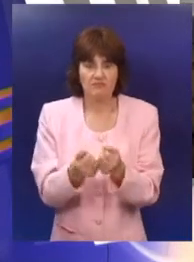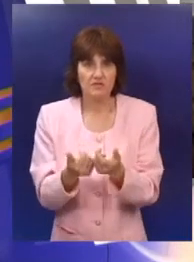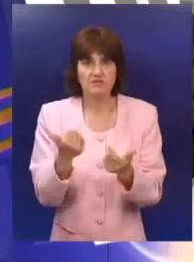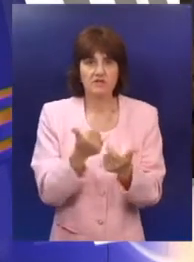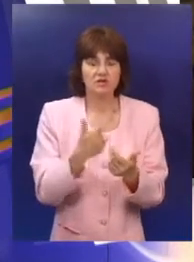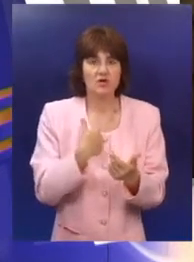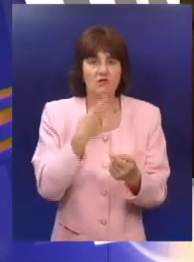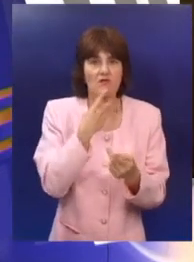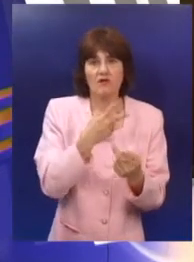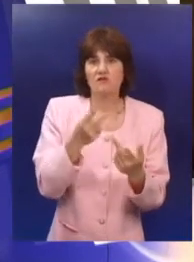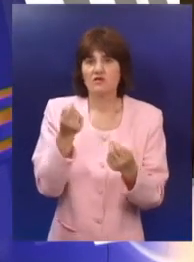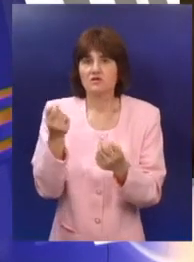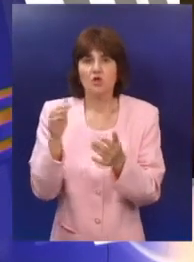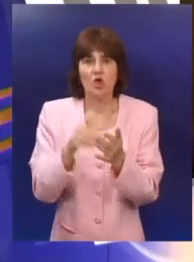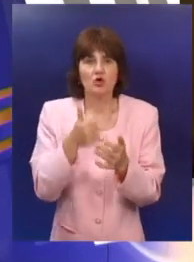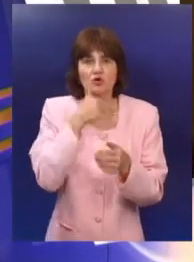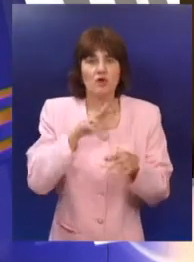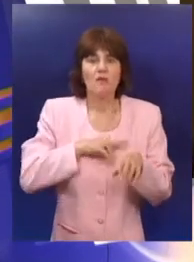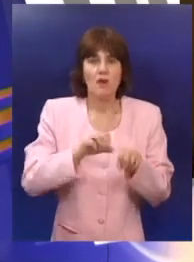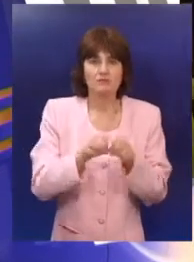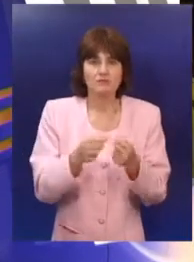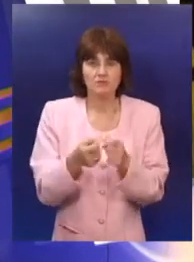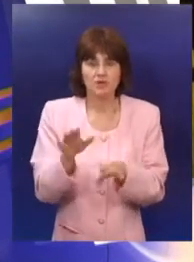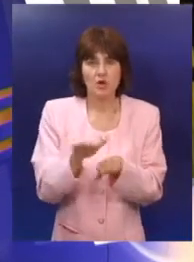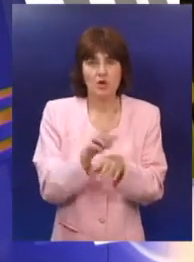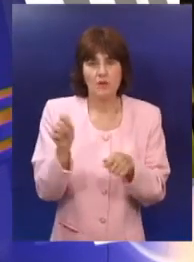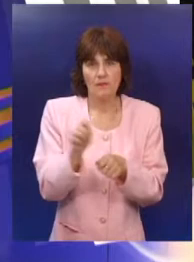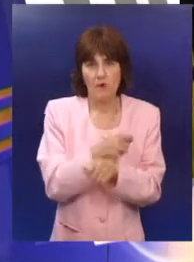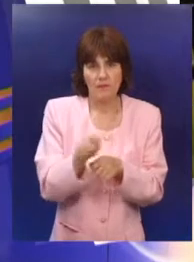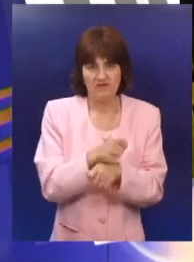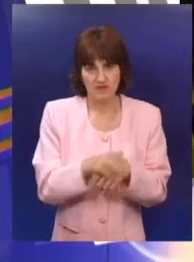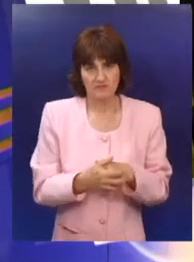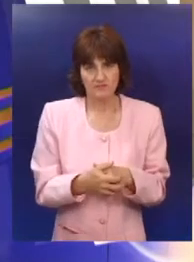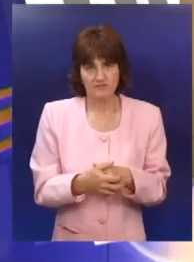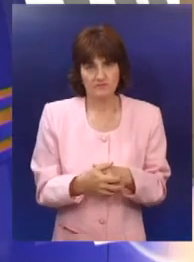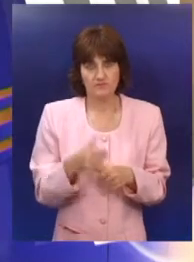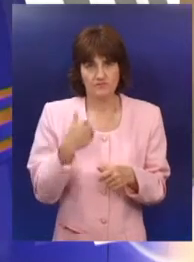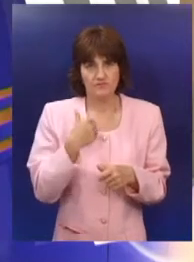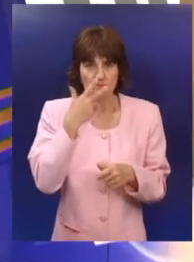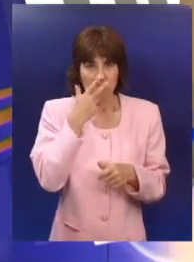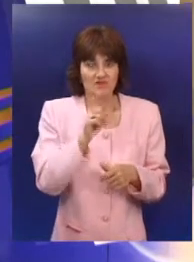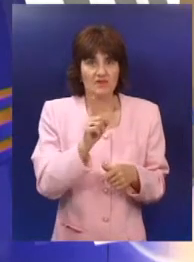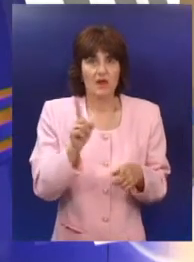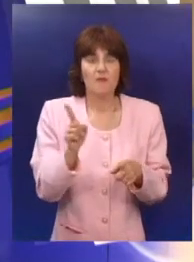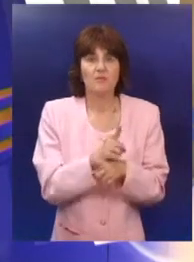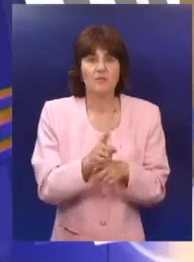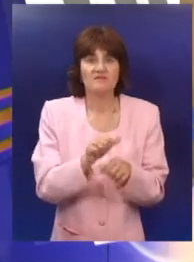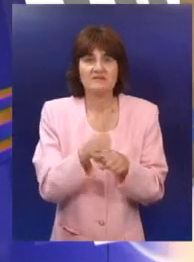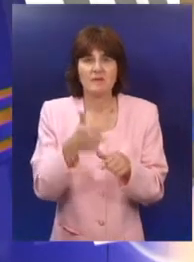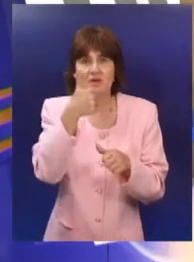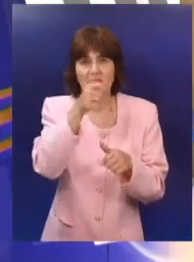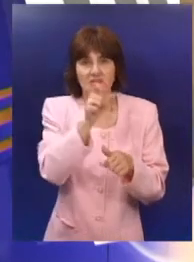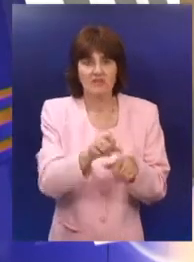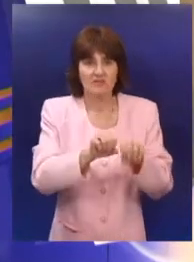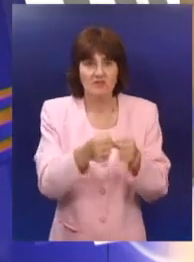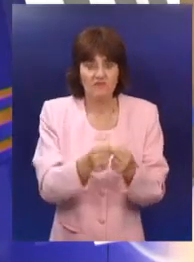zbog koga su ga zvali, gleda da obavi i druge neophodne popravke po kući. Gledamo da ne otklonimo samo kvar na koji smo pozvani, nego kad